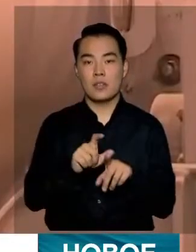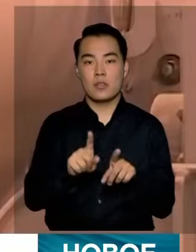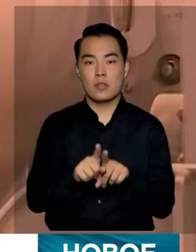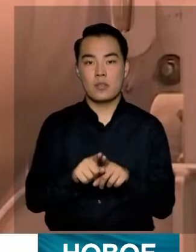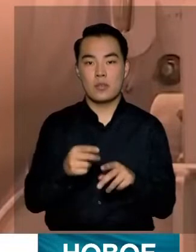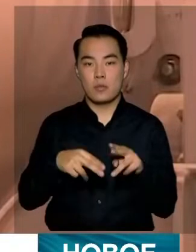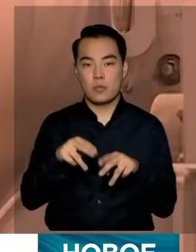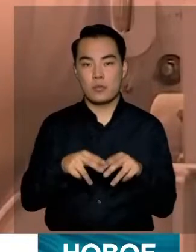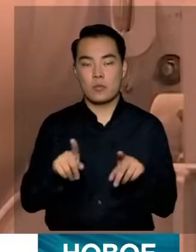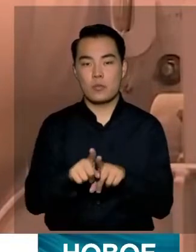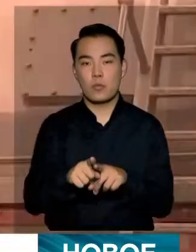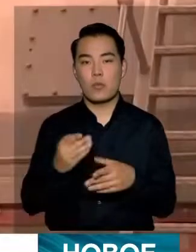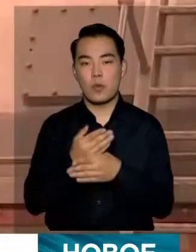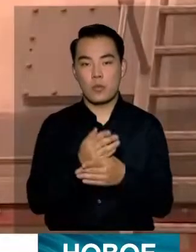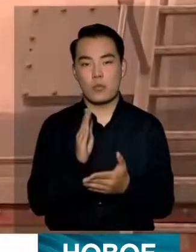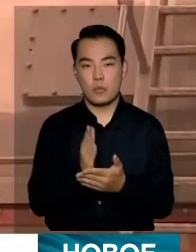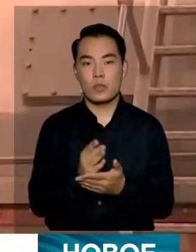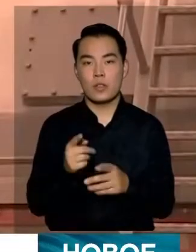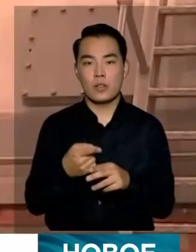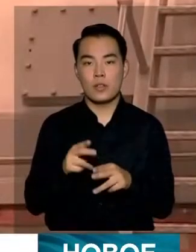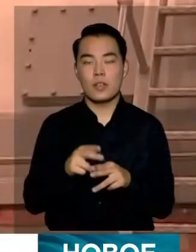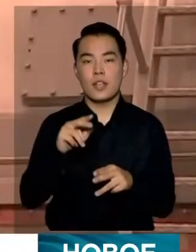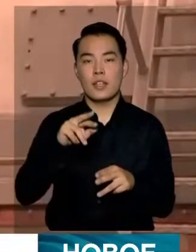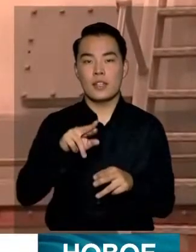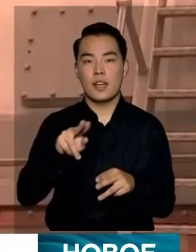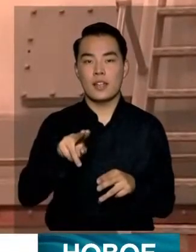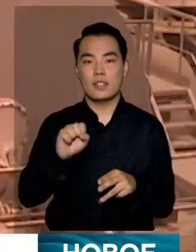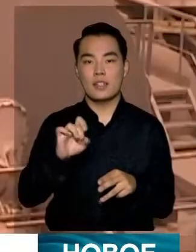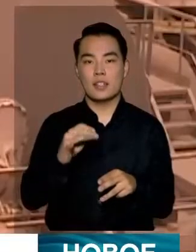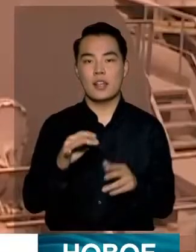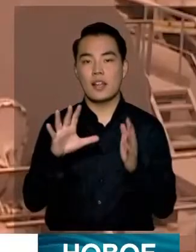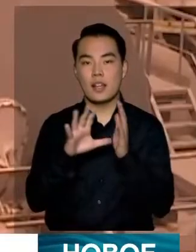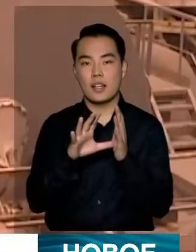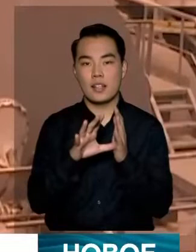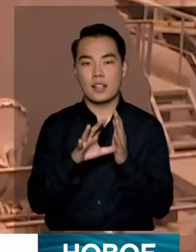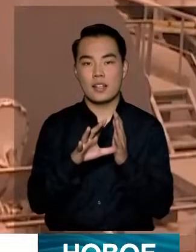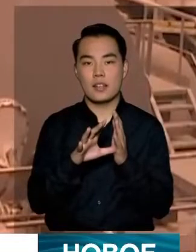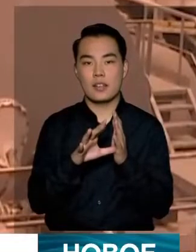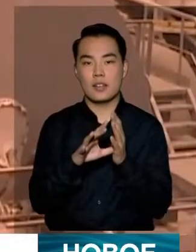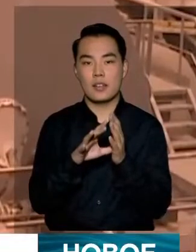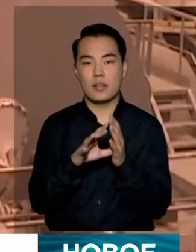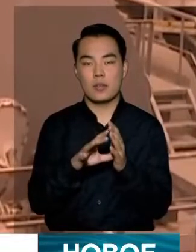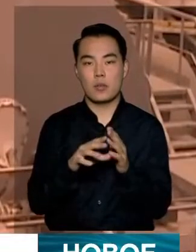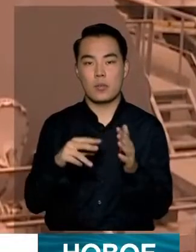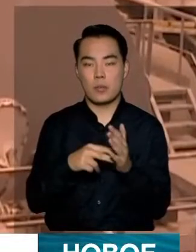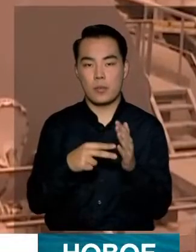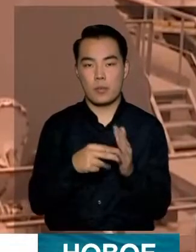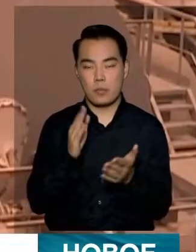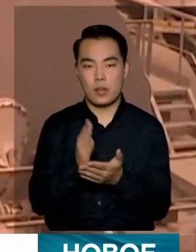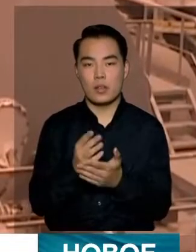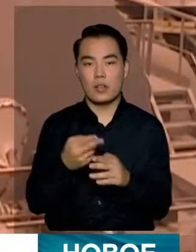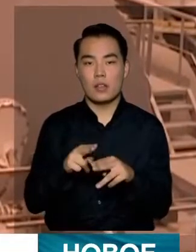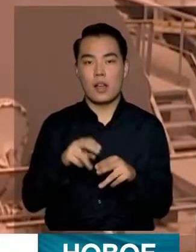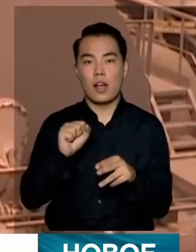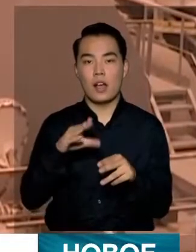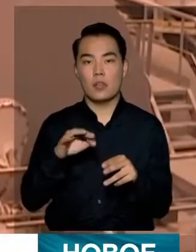и стран которые только разрабатывают свою ядерно- энергетическую программу по словам экспертов атомная генерация позволит